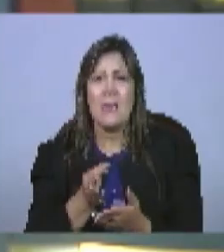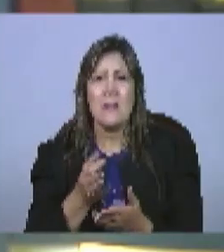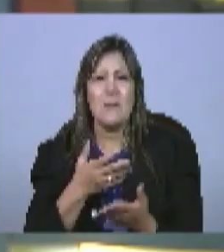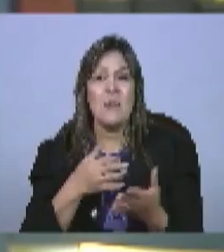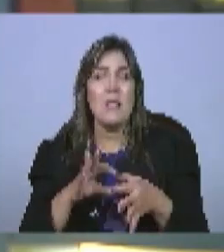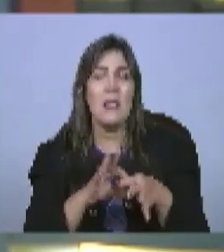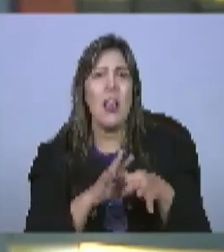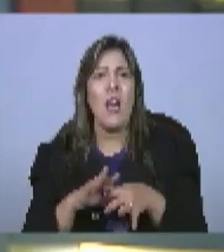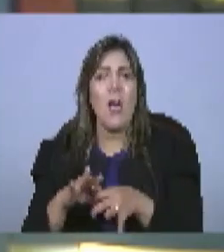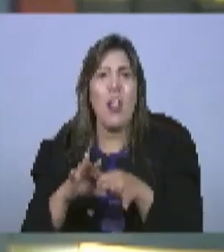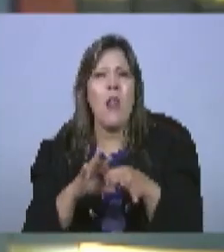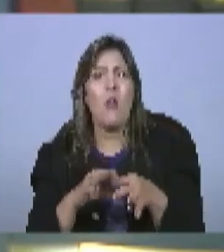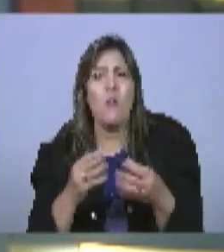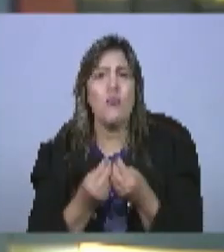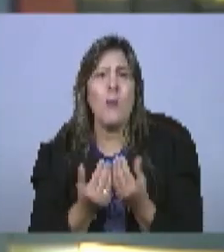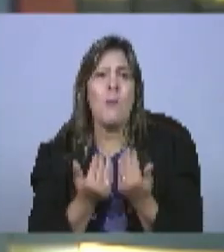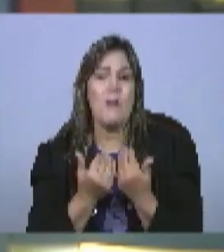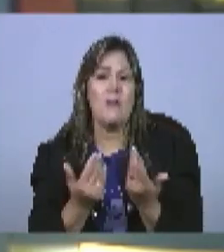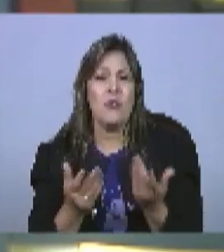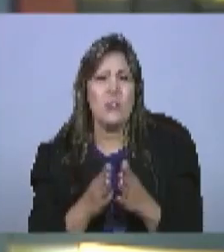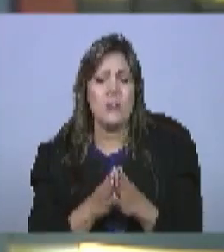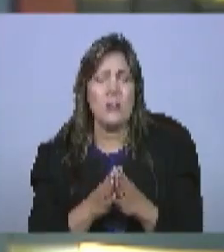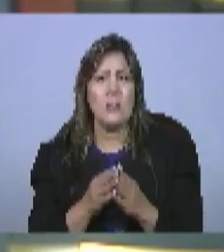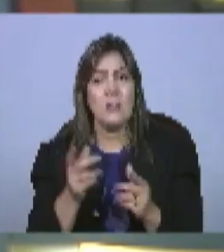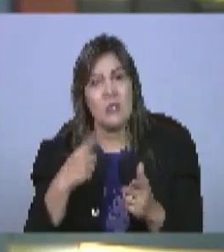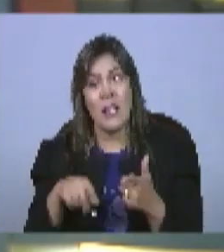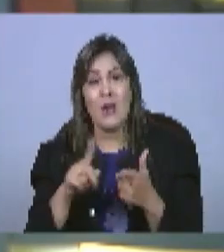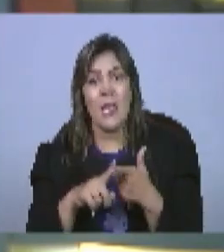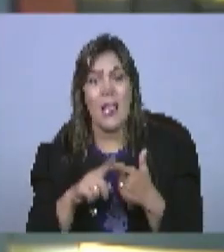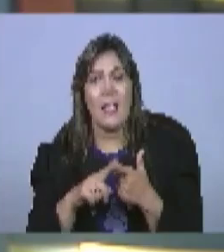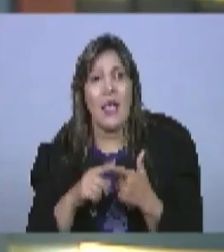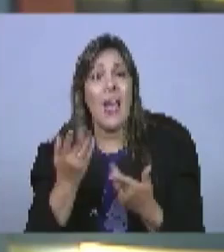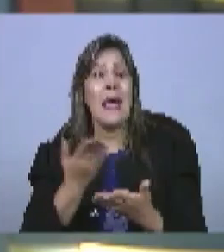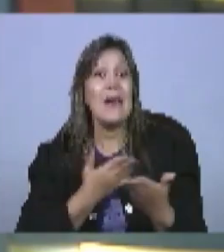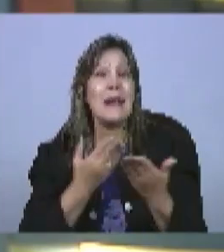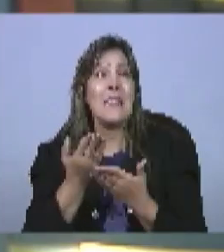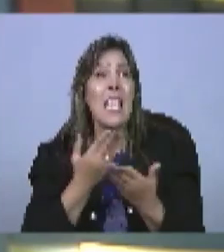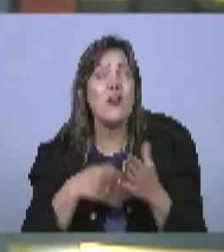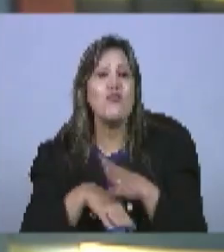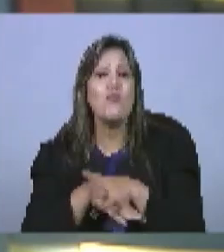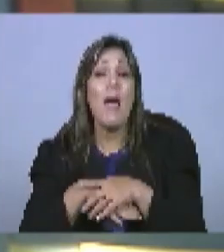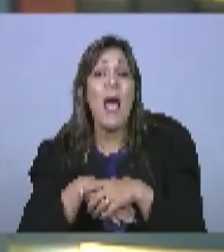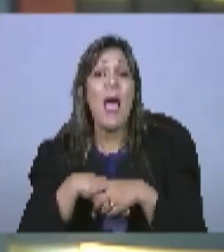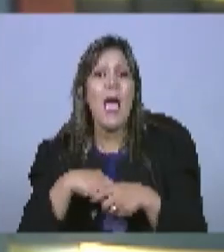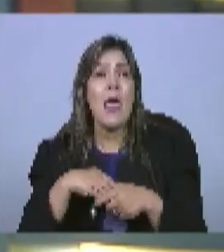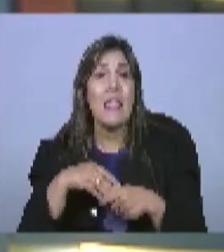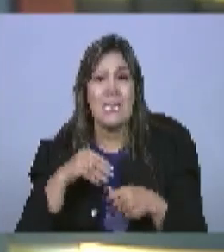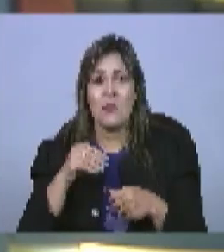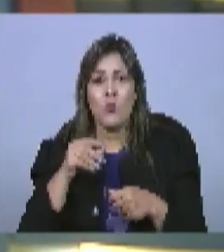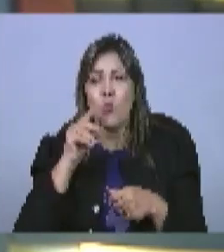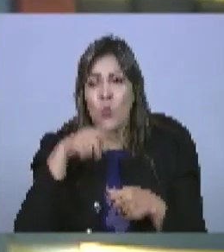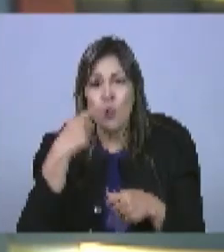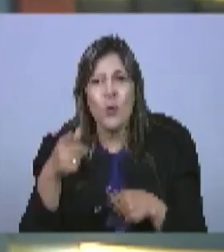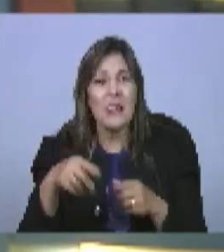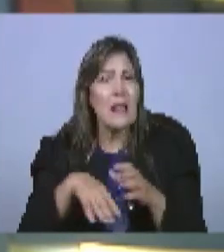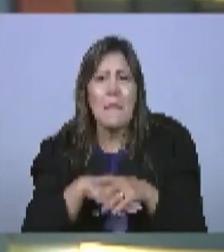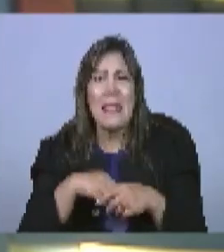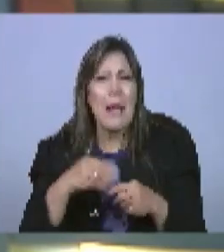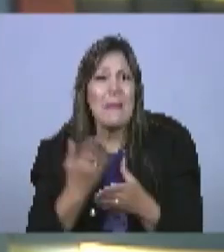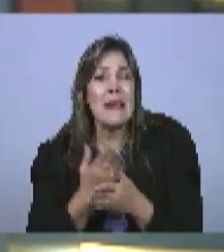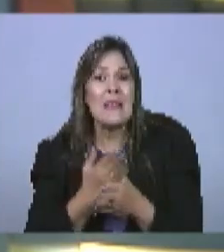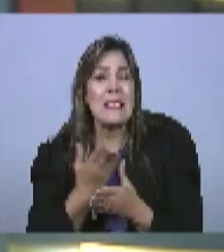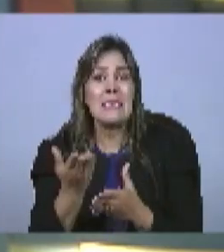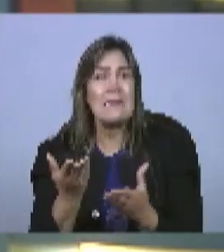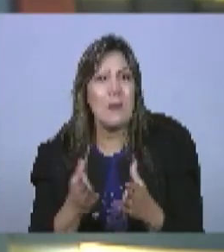علاقاته هتبقى بالناس سلبيه جدا الامر الثاني ناقش معاه افعاله المستهتره وخصوصا لو كان في